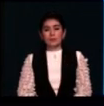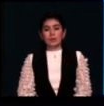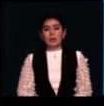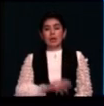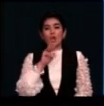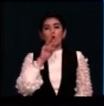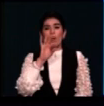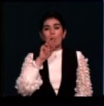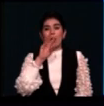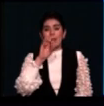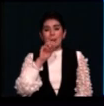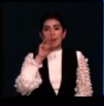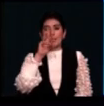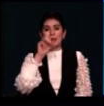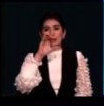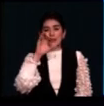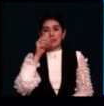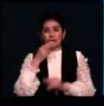monomer massasini